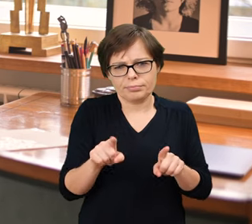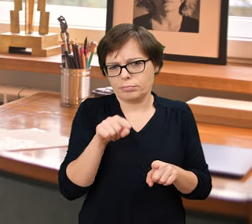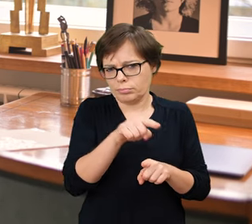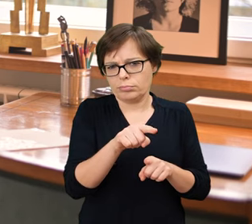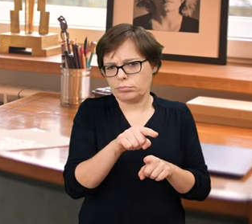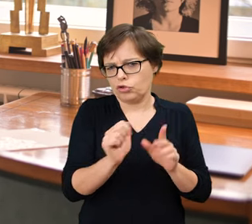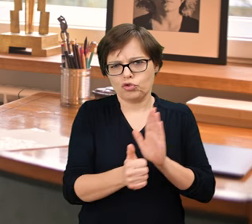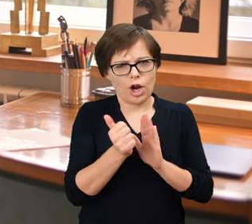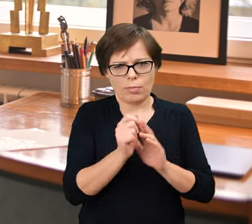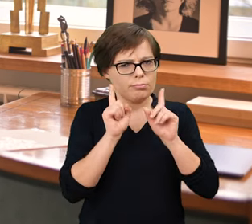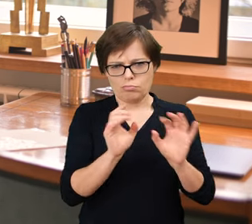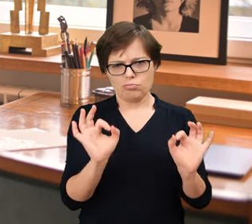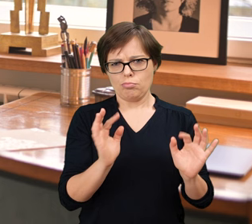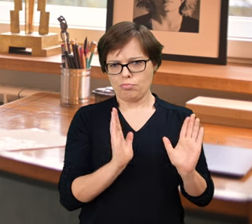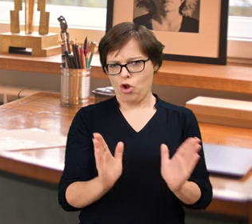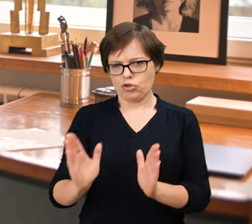porządna rzeźba.